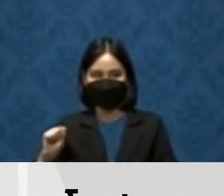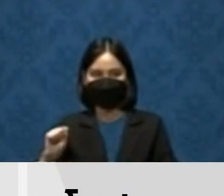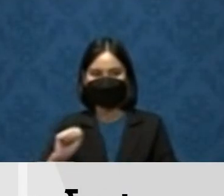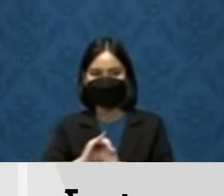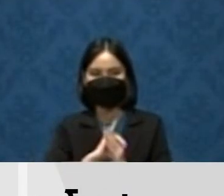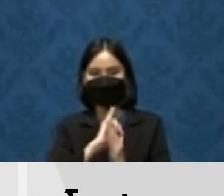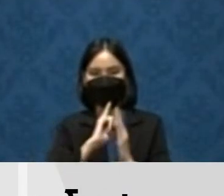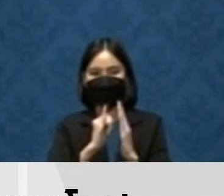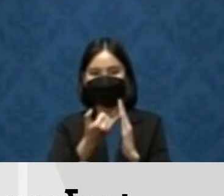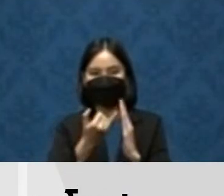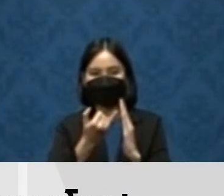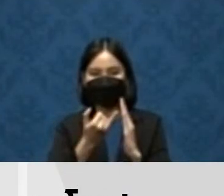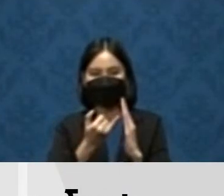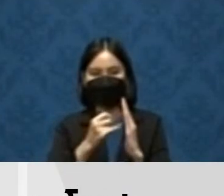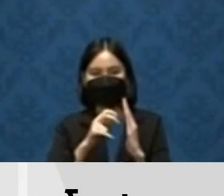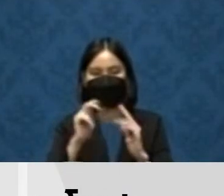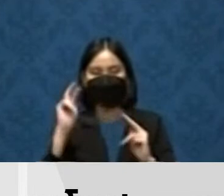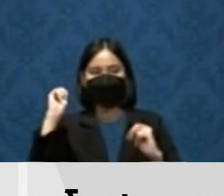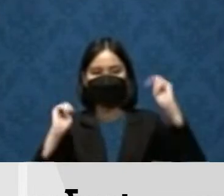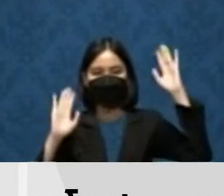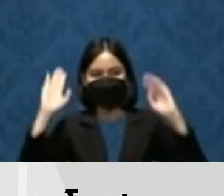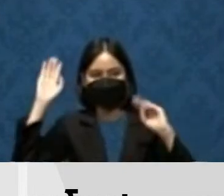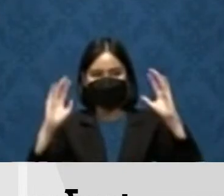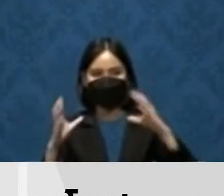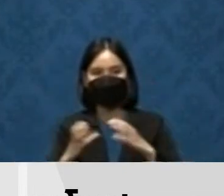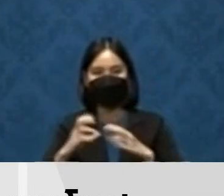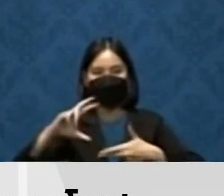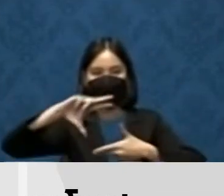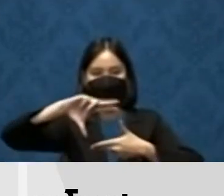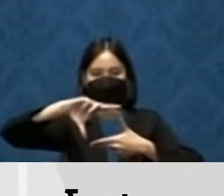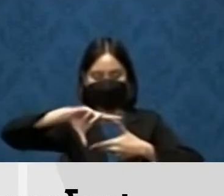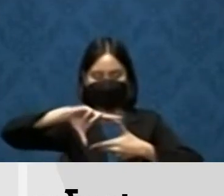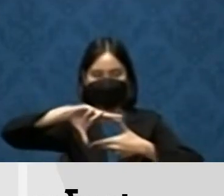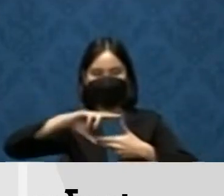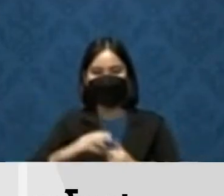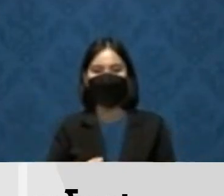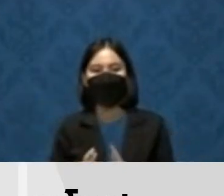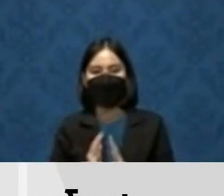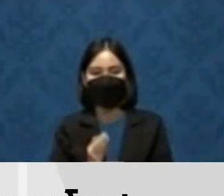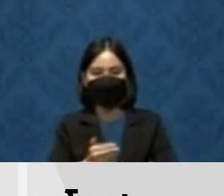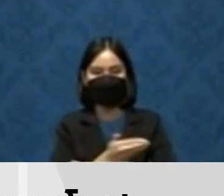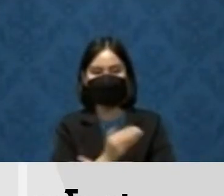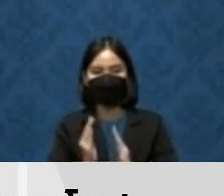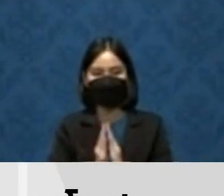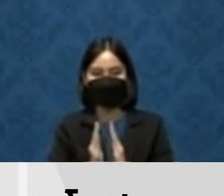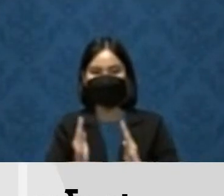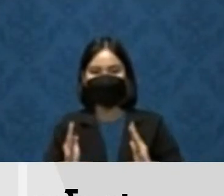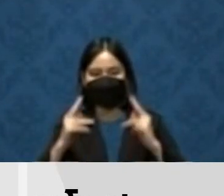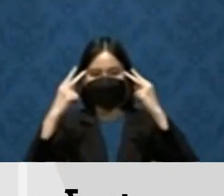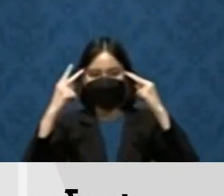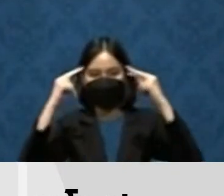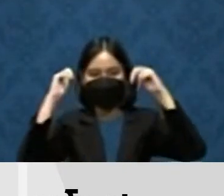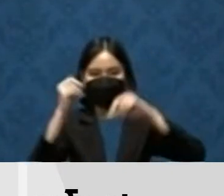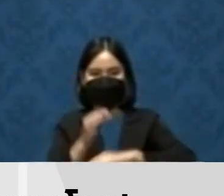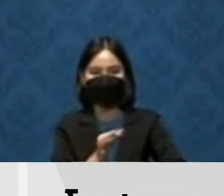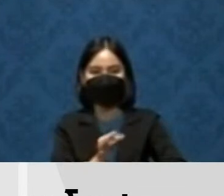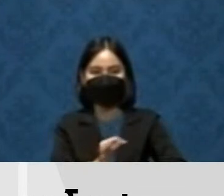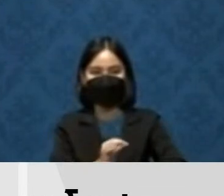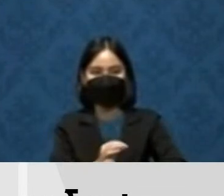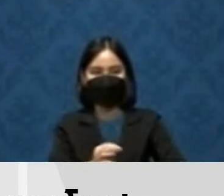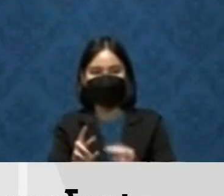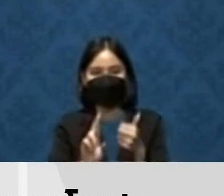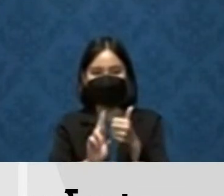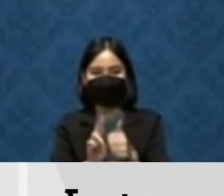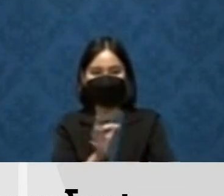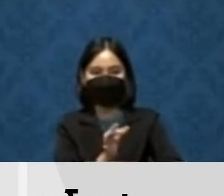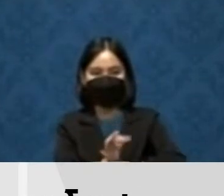บอลโลกมาให้คนไทยดูนะครับและเงิน600ล้านก็ไม่ใช่เงินของกสทช.นะฮะอย่าไปยกย่องผิดคนต้องยกย่องพลเอกประวิตรครับในฐาน